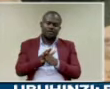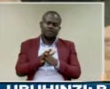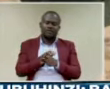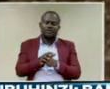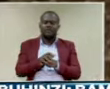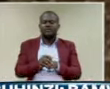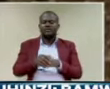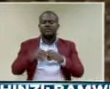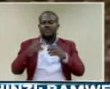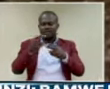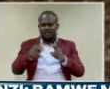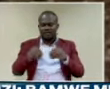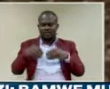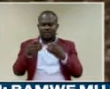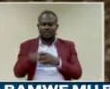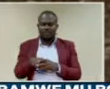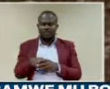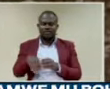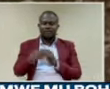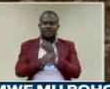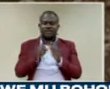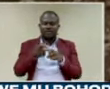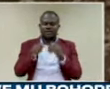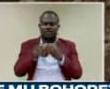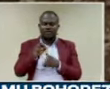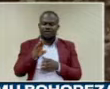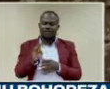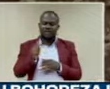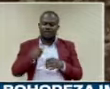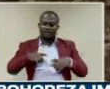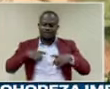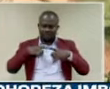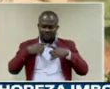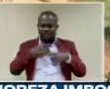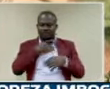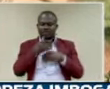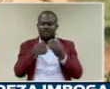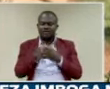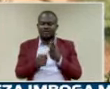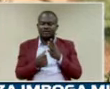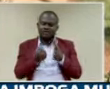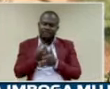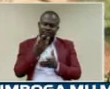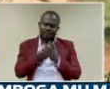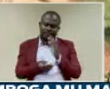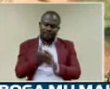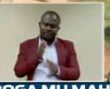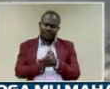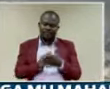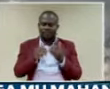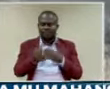y'umusaruro w'amagi zitanga. Mu biraro by'imirenge itandukanye Arabi yasuye, ibibazo byatumye inkoko zishiramo bijya